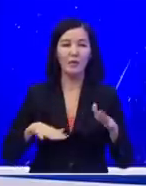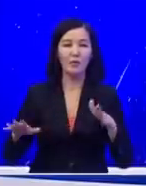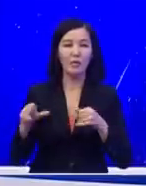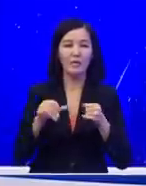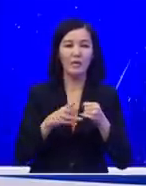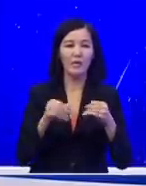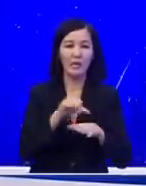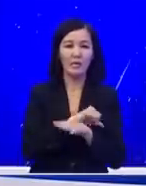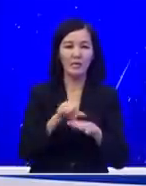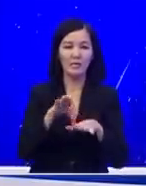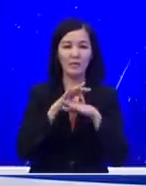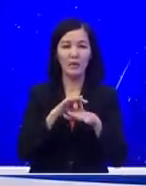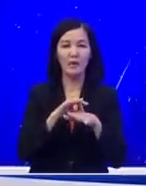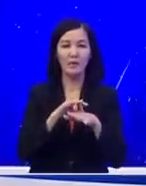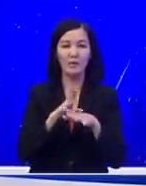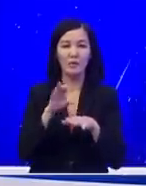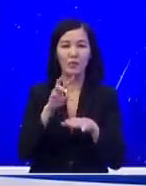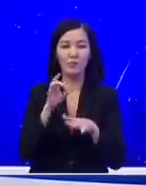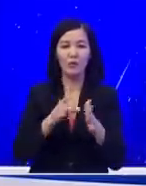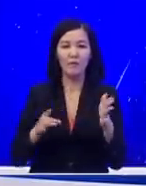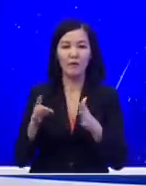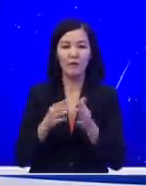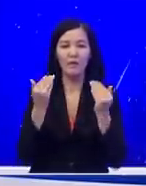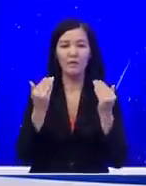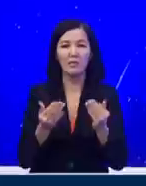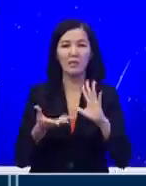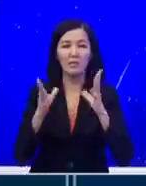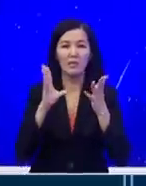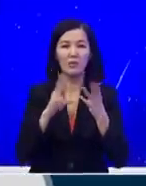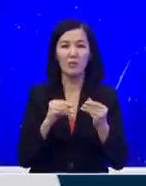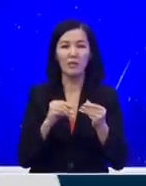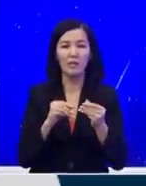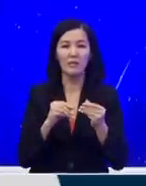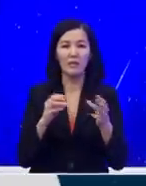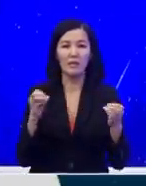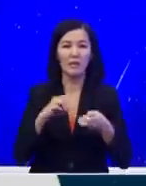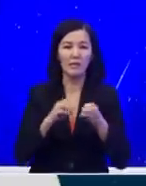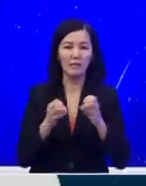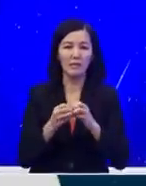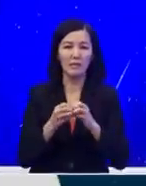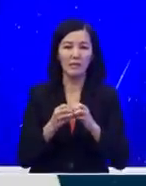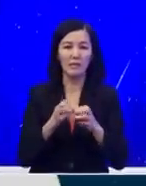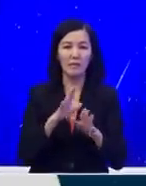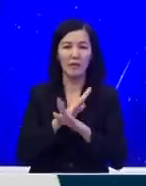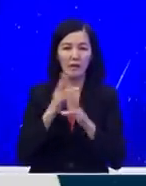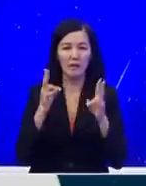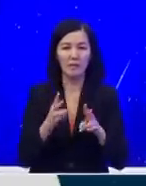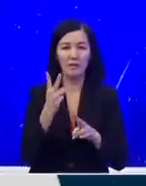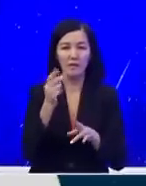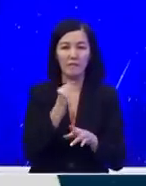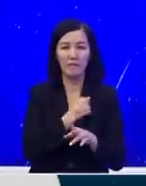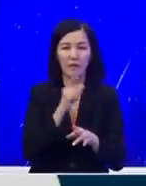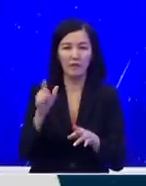границы, проходящем по территории Товузского района. По данным, в результате инцидента погибли двое военнослужащих республики. В